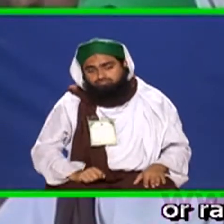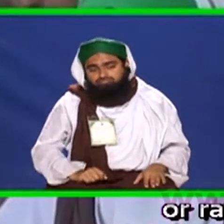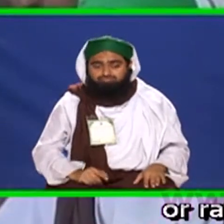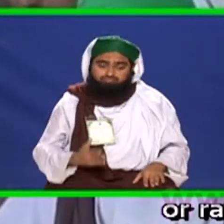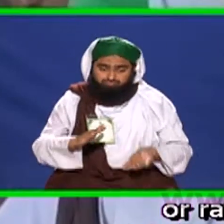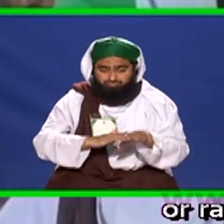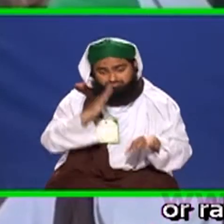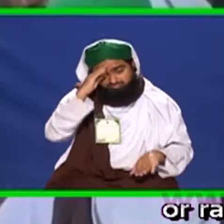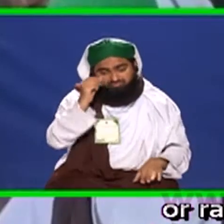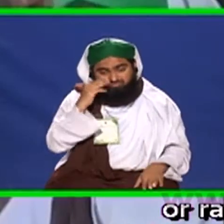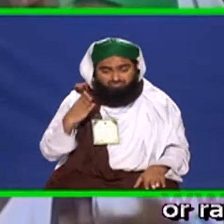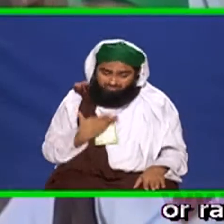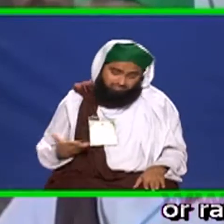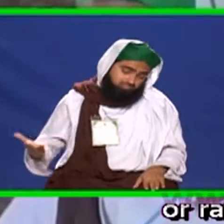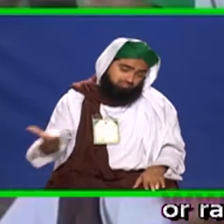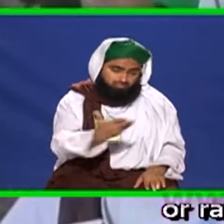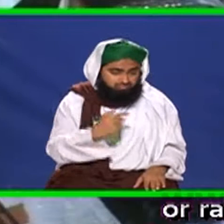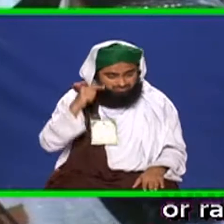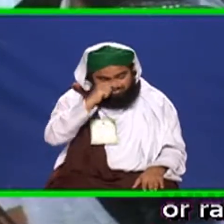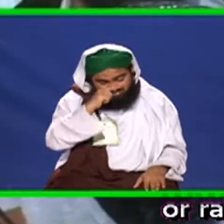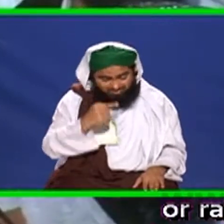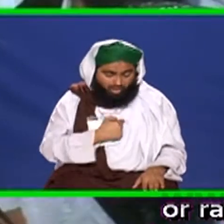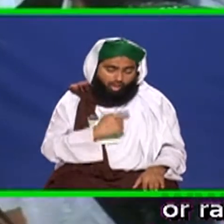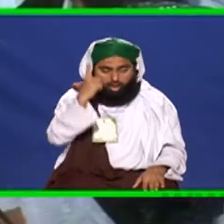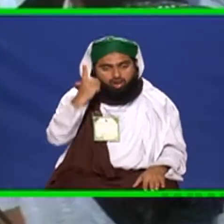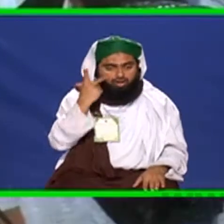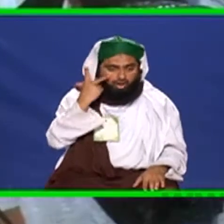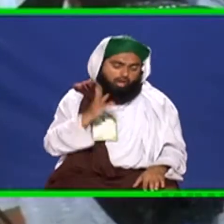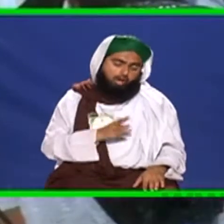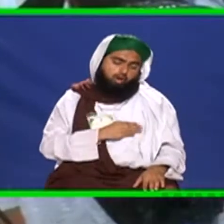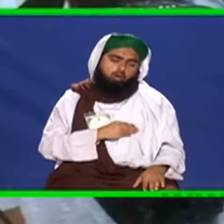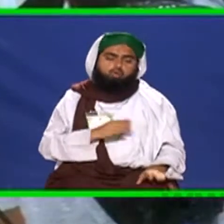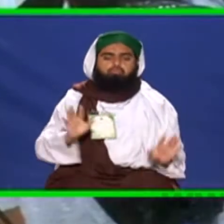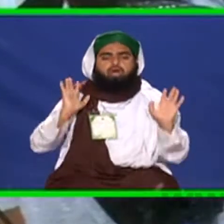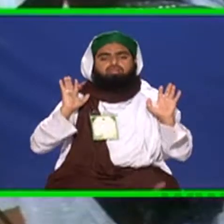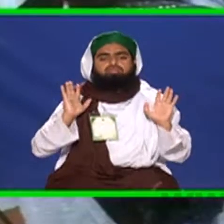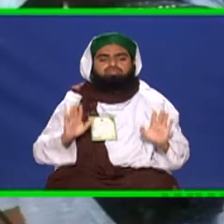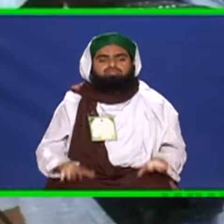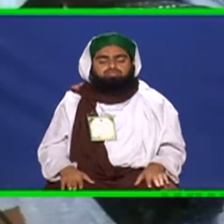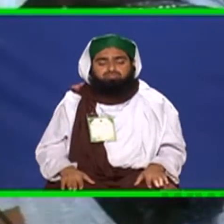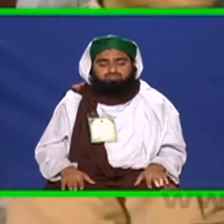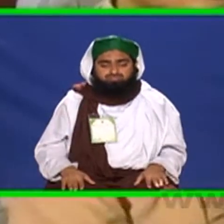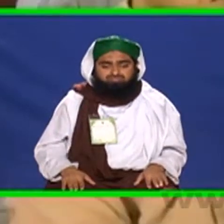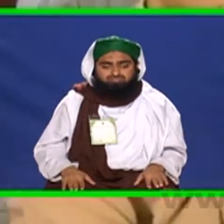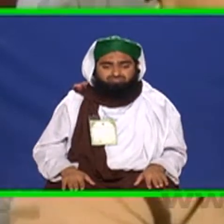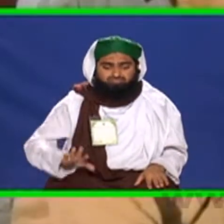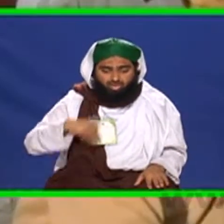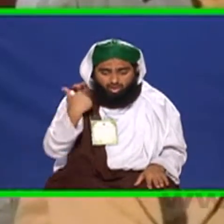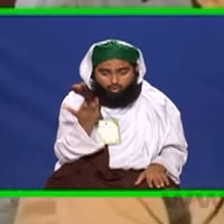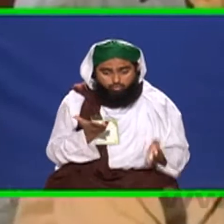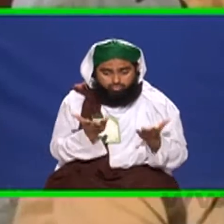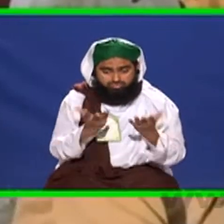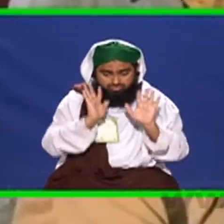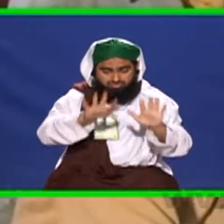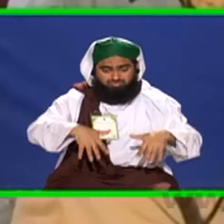اصل شرم اللہ رسول سے ہو عز و جل صلی اللہ تعالیٰ علیہ وسلم. اور قیامت میں کھڑے ہونے سے اصل شرم، قیامت